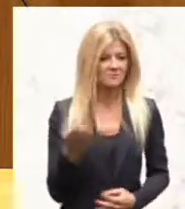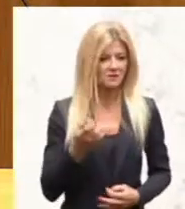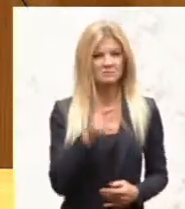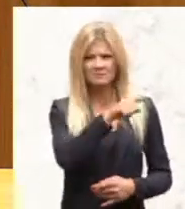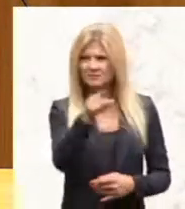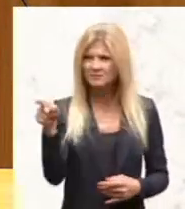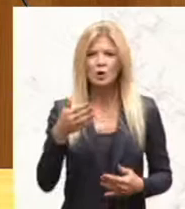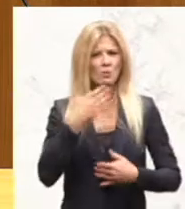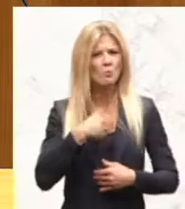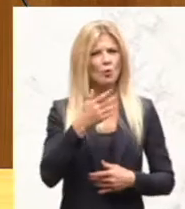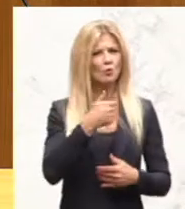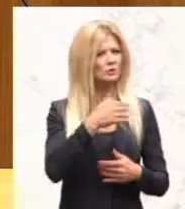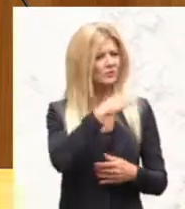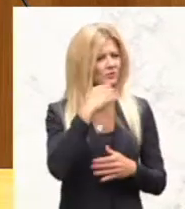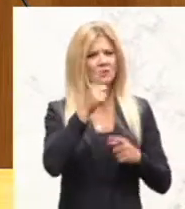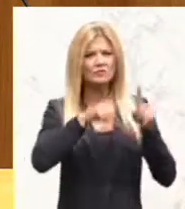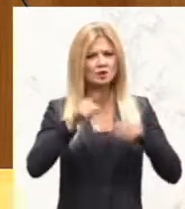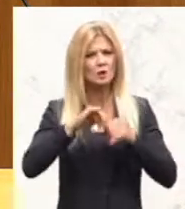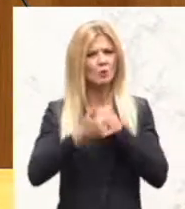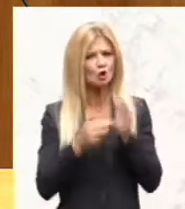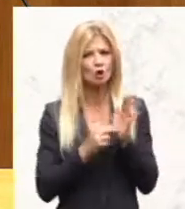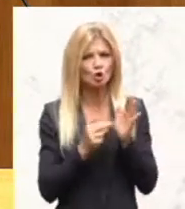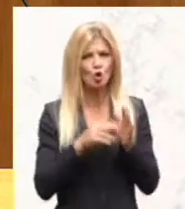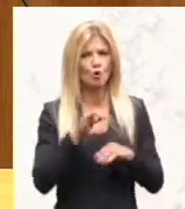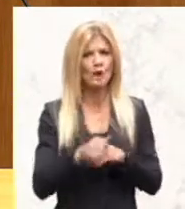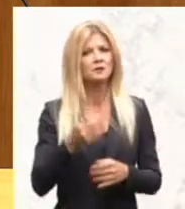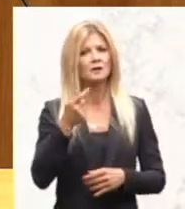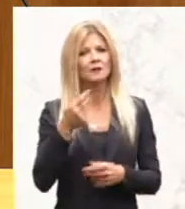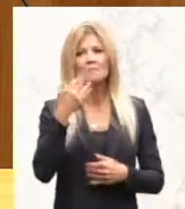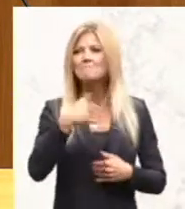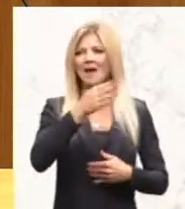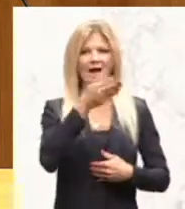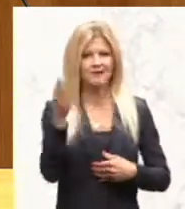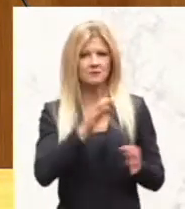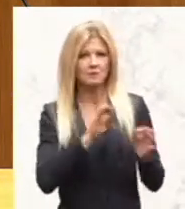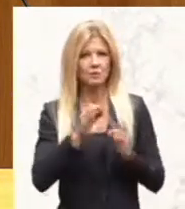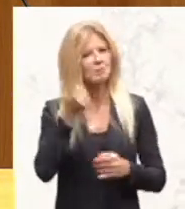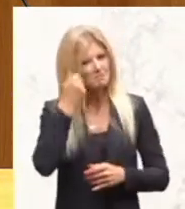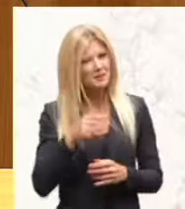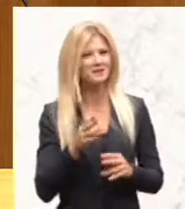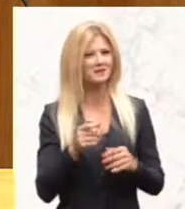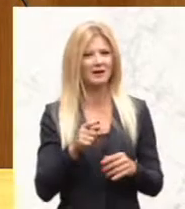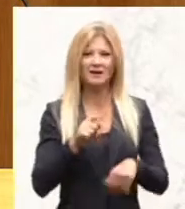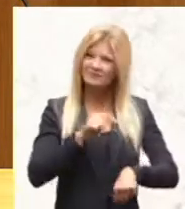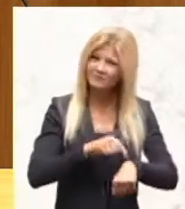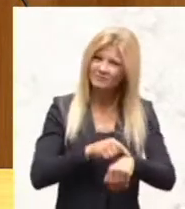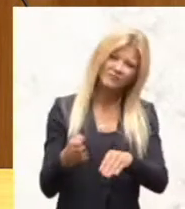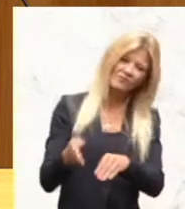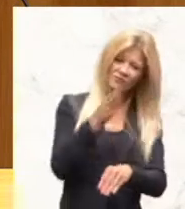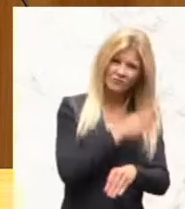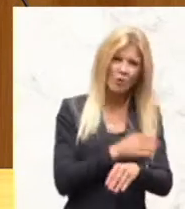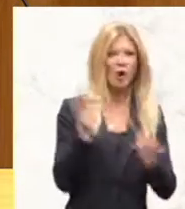Herren Mehrheitsabgeordneten. Reden Sie rechtzeitig mit der Opposition, beziehungsweise binden Sie uns ein, weil wir